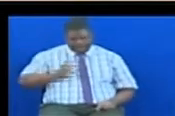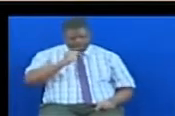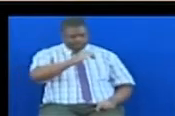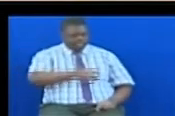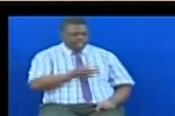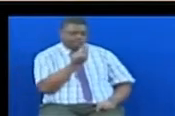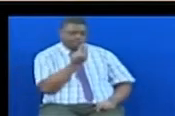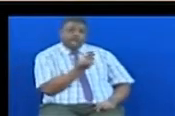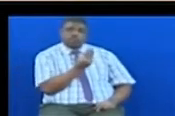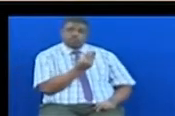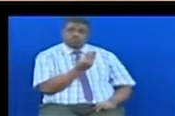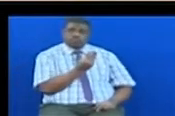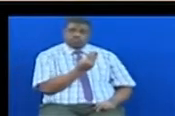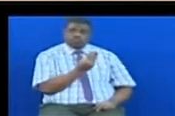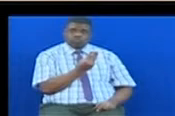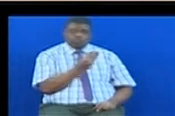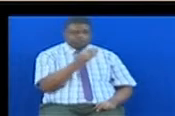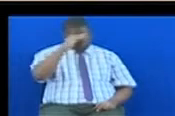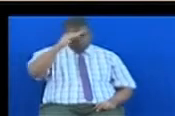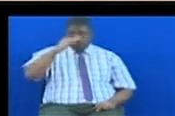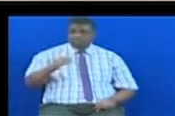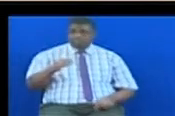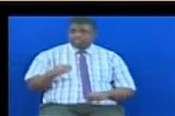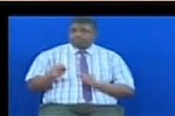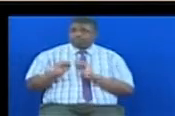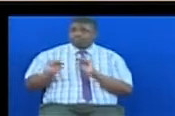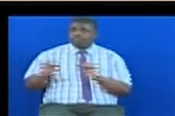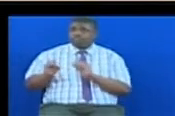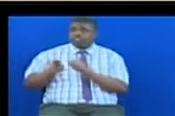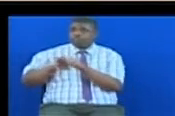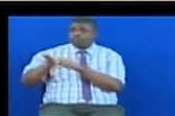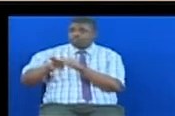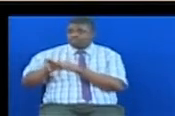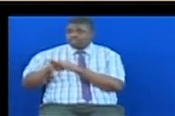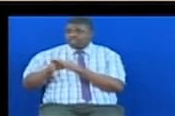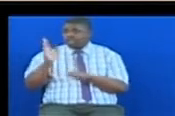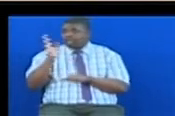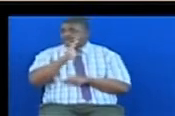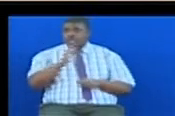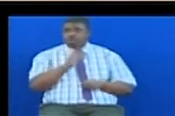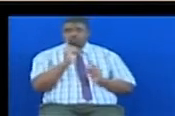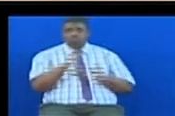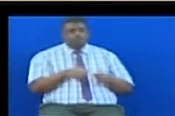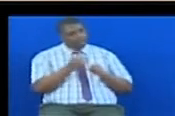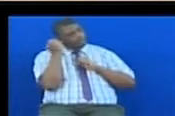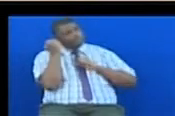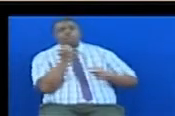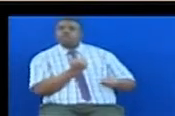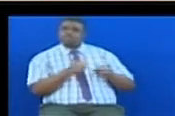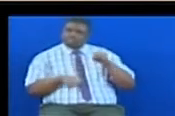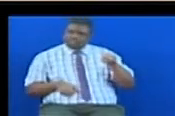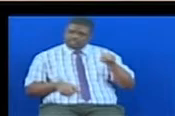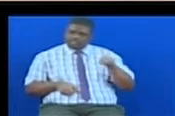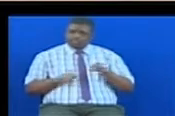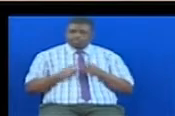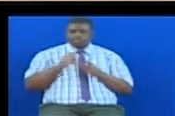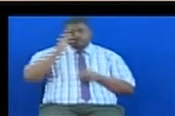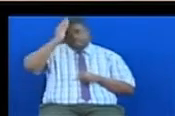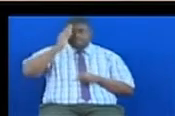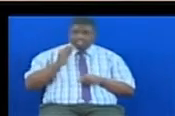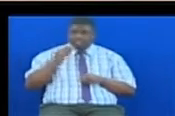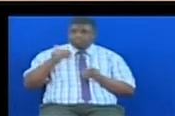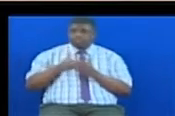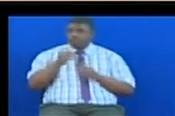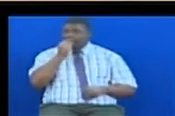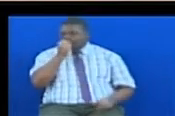Speaker, polisi wanafundishwa bunduki lakini hawajawahi kuwa majambazi. Mheshimiwa Naibu Speaker, wanajeshi wanafundishwa mpaka